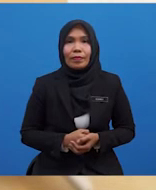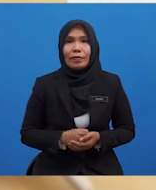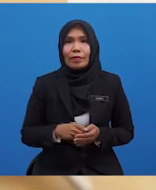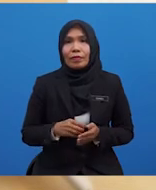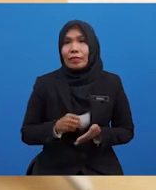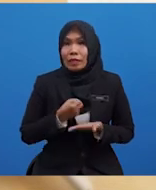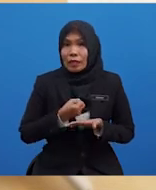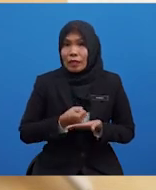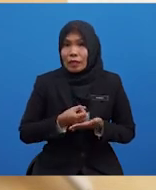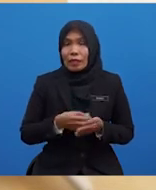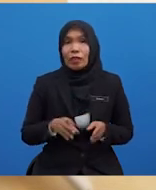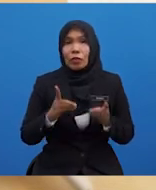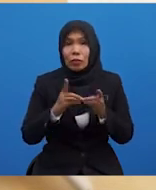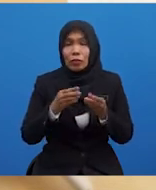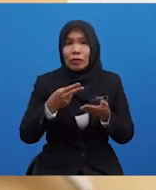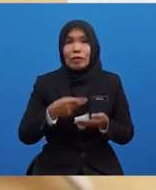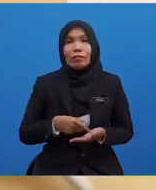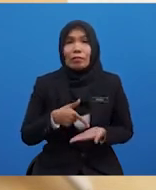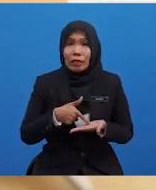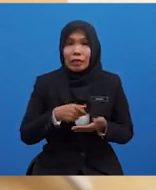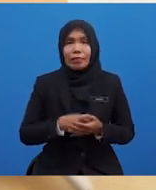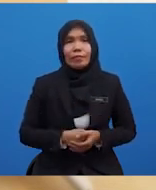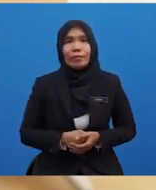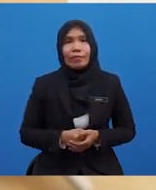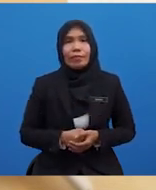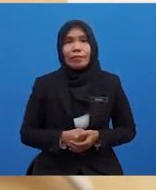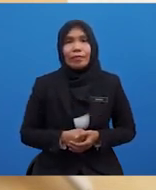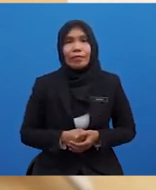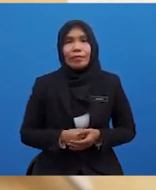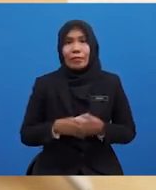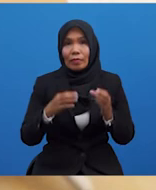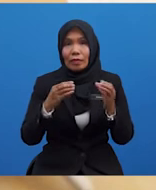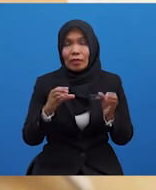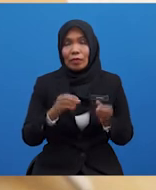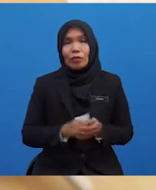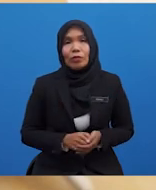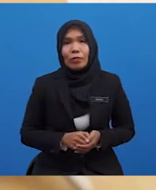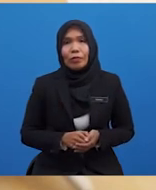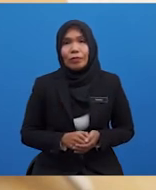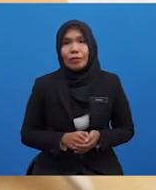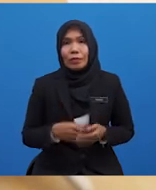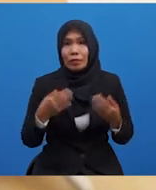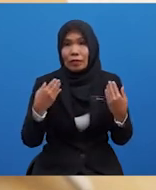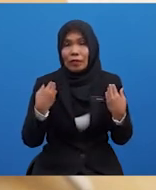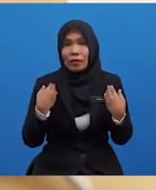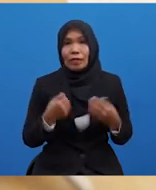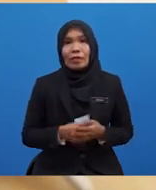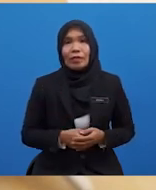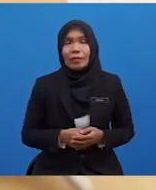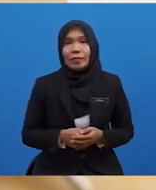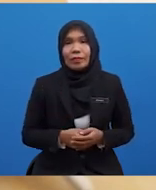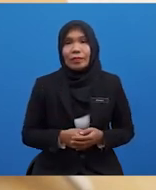Sehingga berjumpa pada episod yang lain, cikgu tinggalkan kamu dengan petikan kata-kata dari